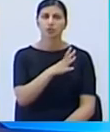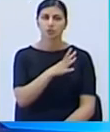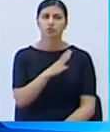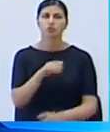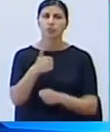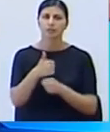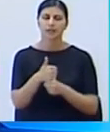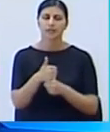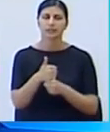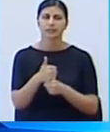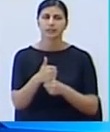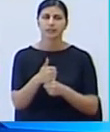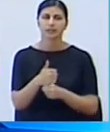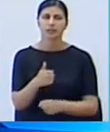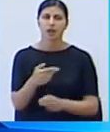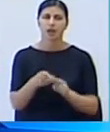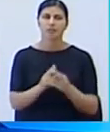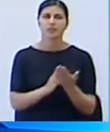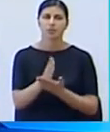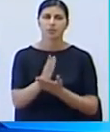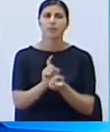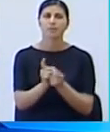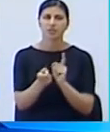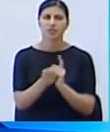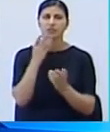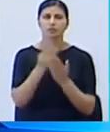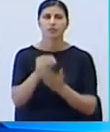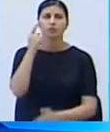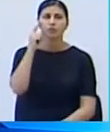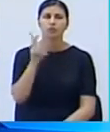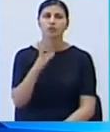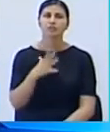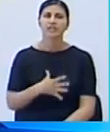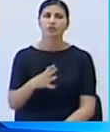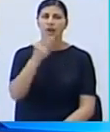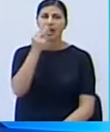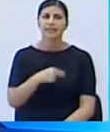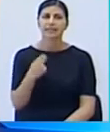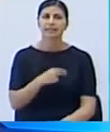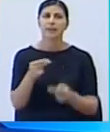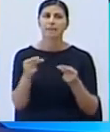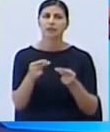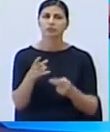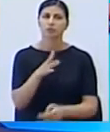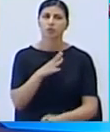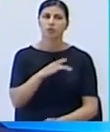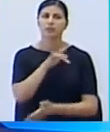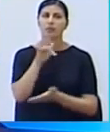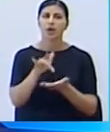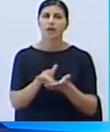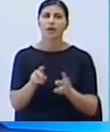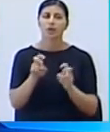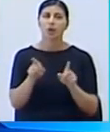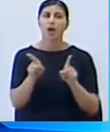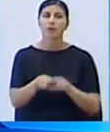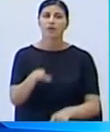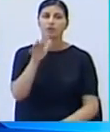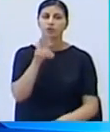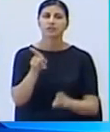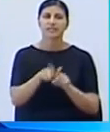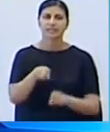დომინანტი ამ მიმართულებით და პირიქით ჩვენ თვლით რომ ვართ საქართველოს ეკლესიის პარტნიორი სამოქალაქო სივრცეში ამავე დროს სწორედ